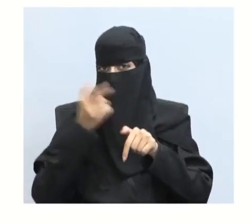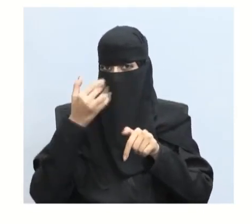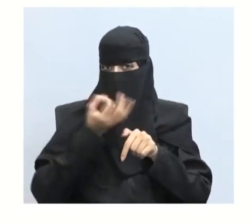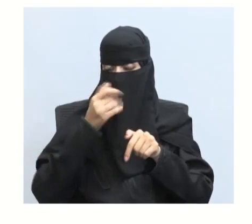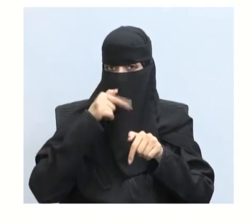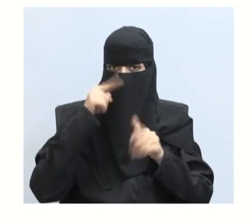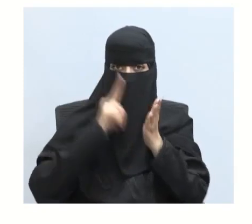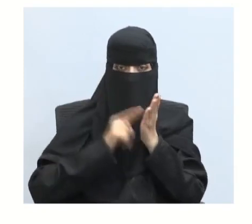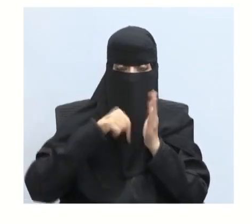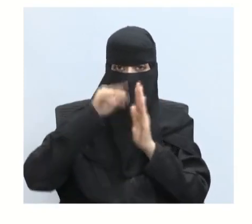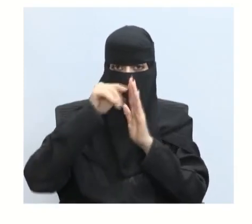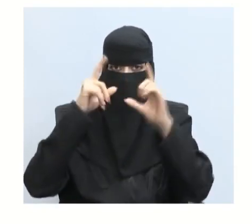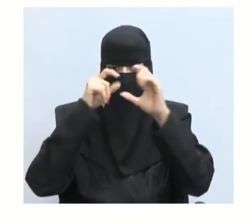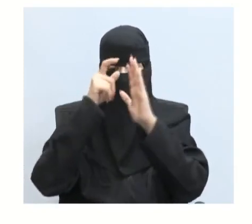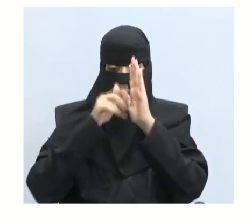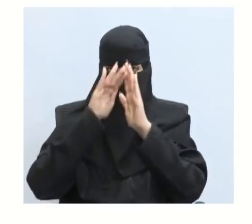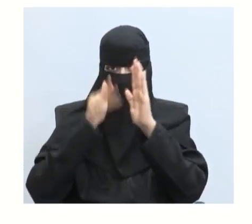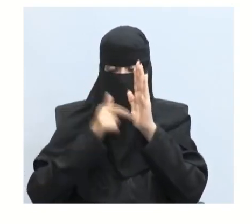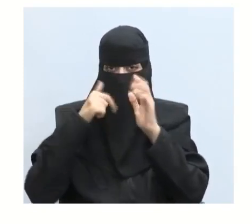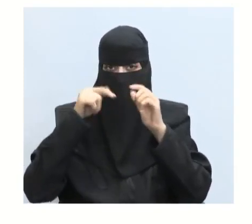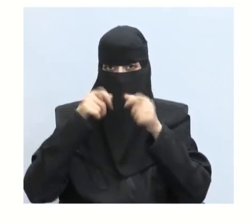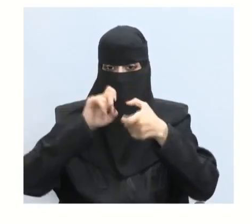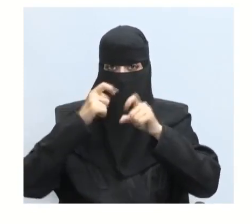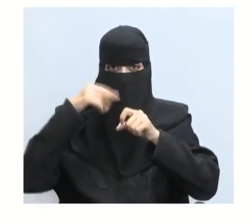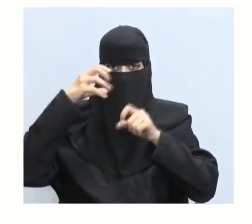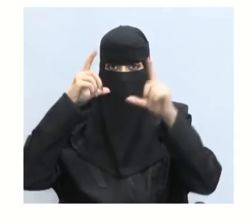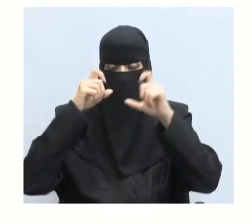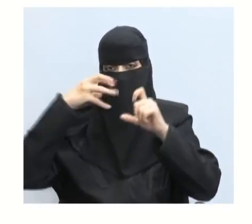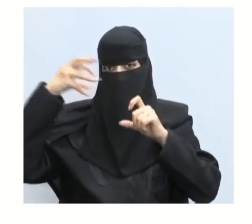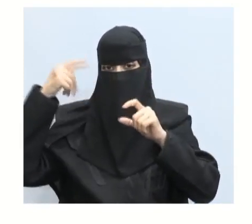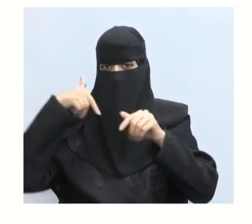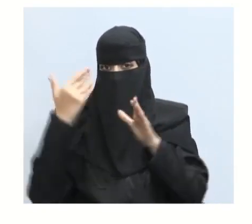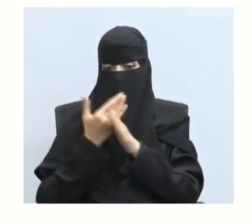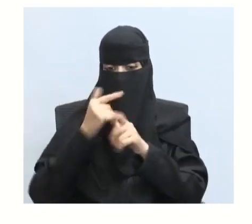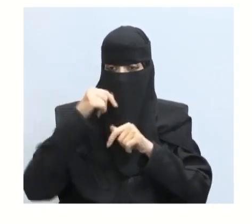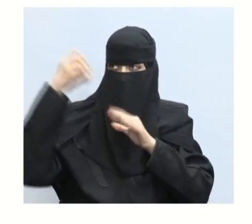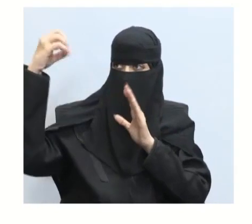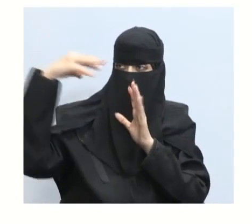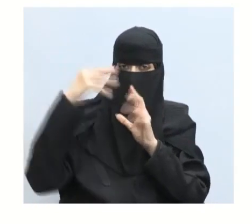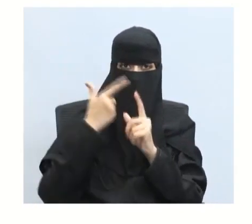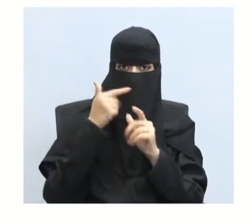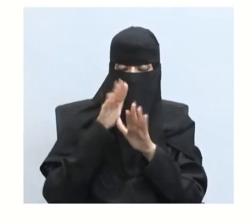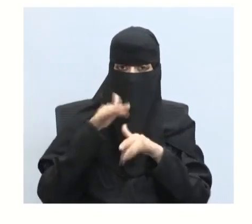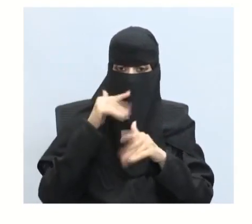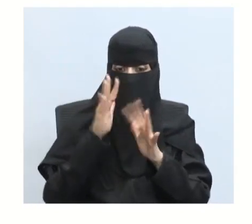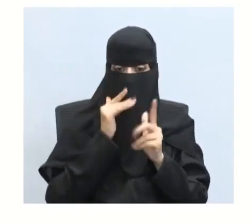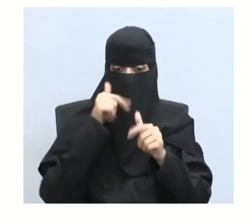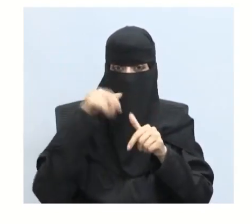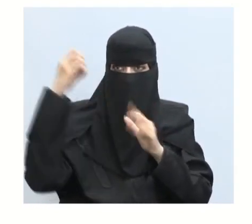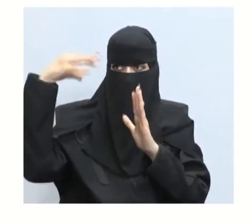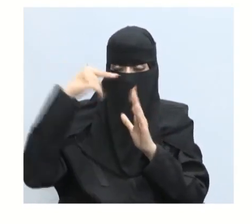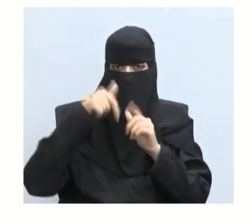قليل ان المراه المحدبه تكون صوره خياليه لماذا لان الاشعه ماذا يحدث لها احسنت لان